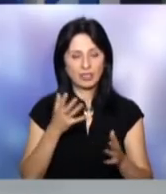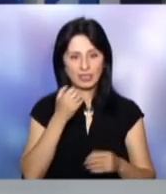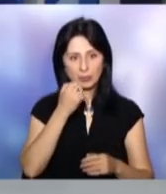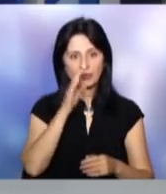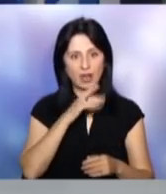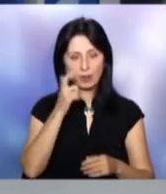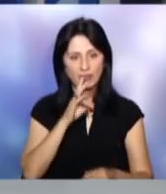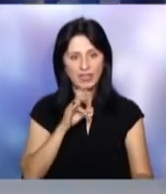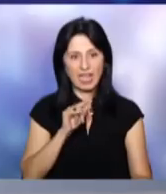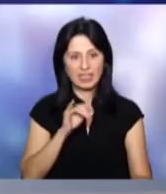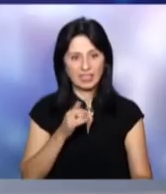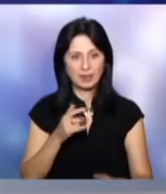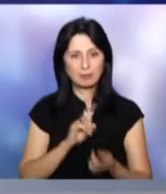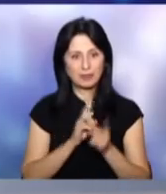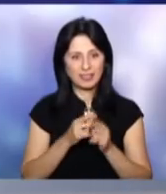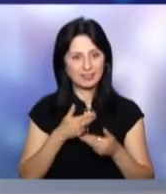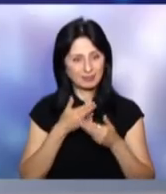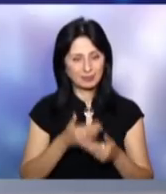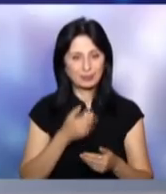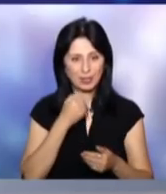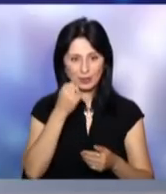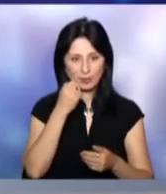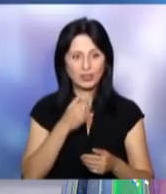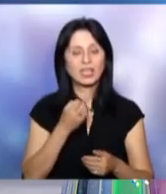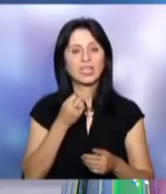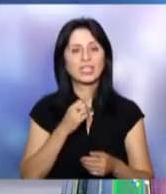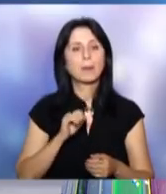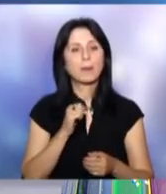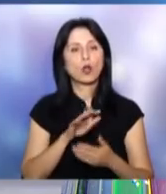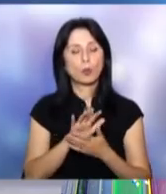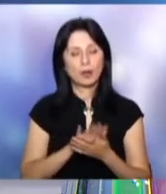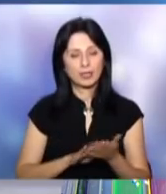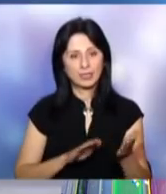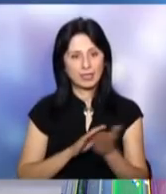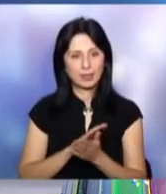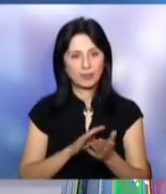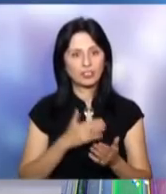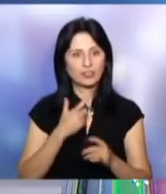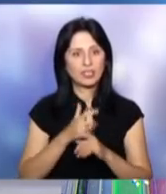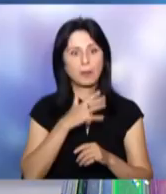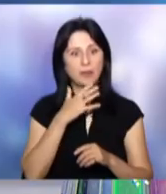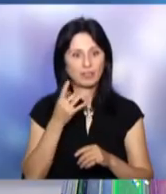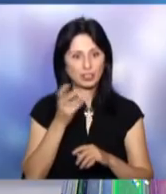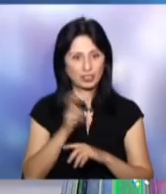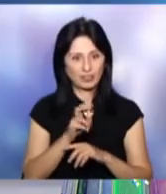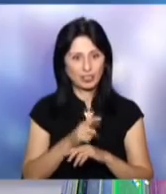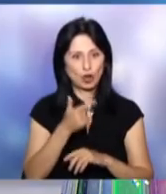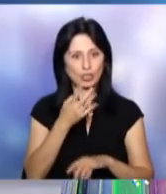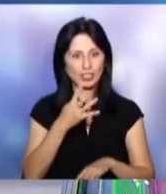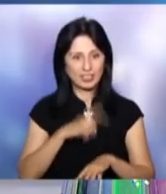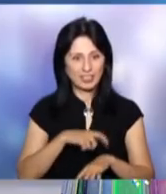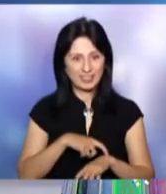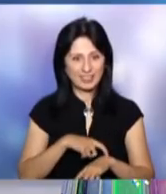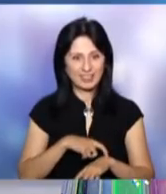მადლობა ქალბატონ ნათია ჩვენთან სტუმრობისთვის. მე იმეც ვიტოვებ, რომ ჩვენი მეგობრობა გაგრძელდება და ჩვენ ძალიან ბევრი რთული 24 საათიანია.